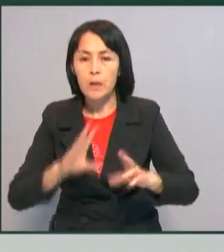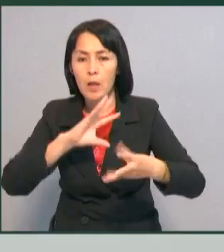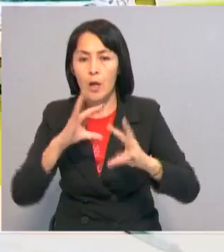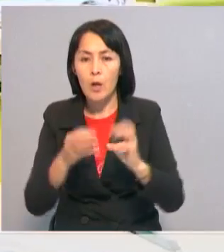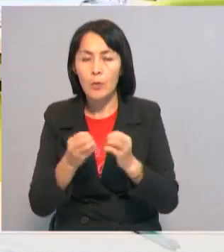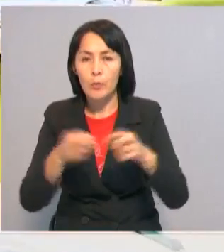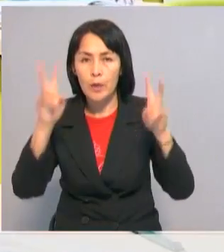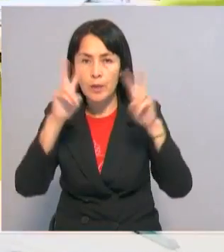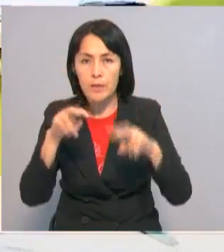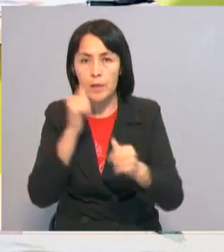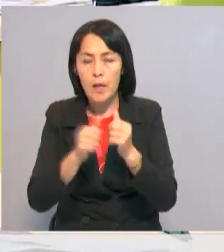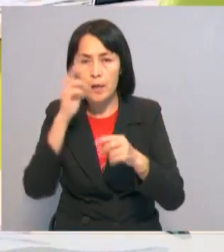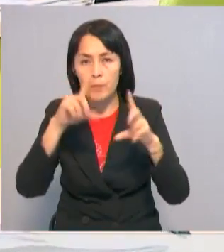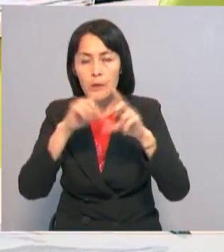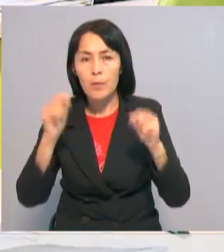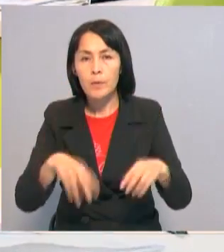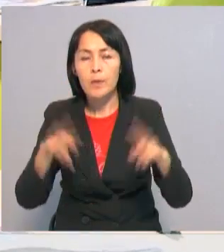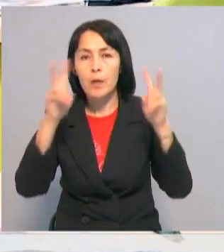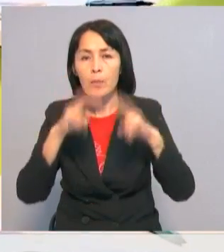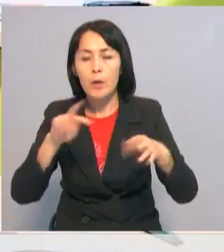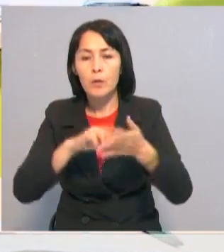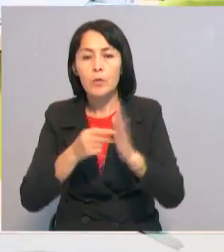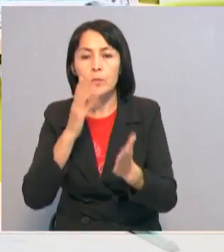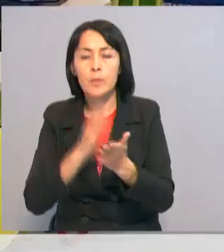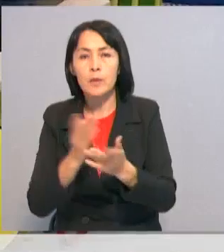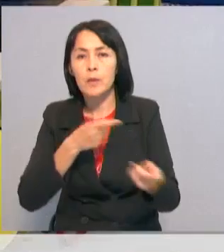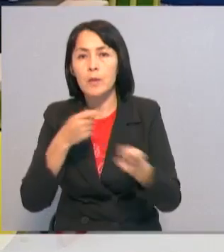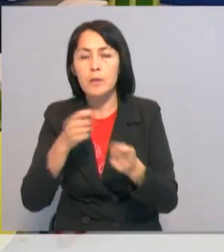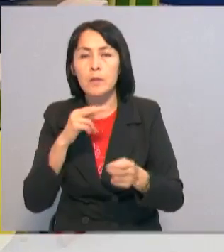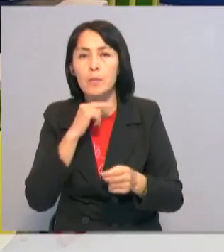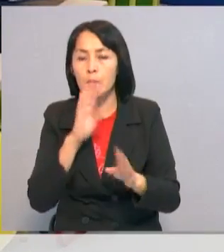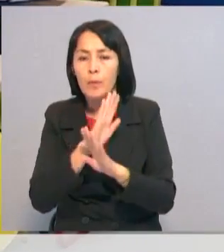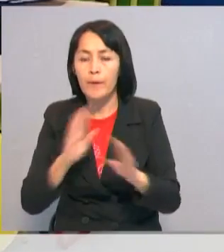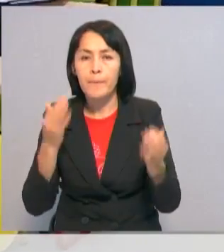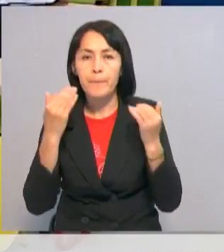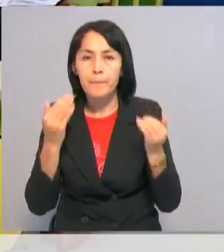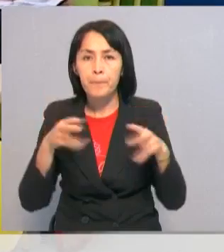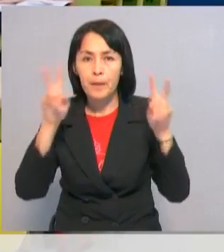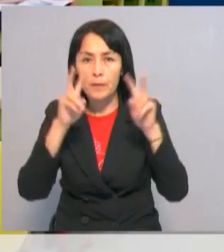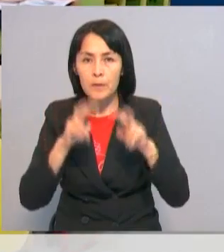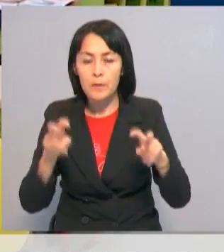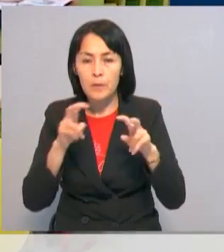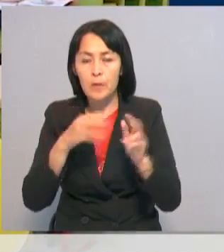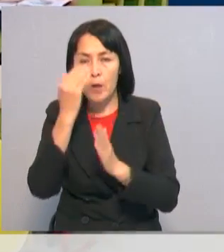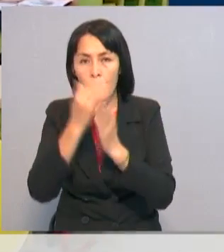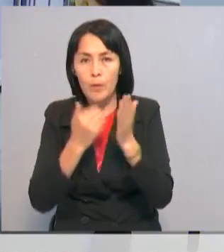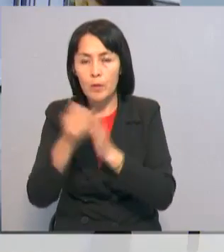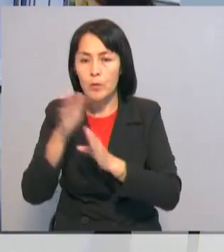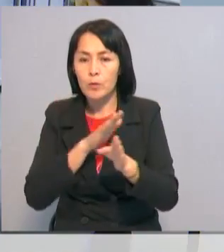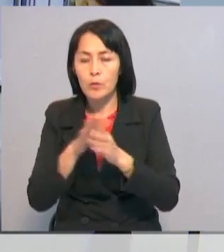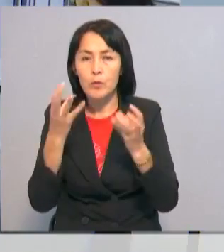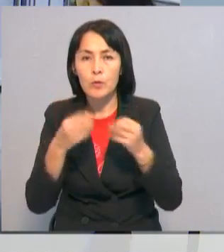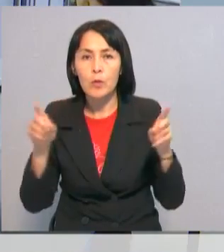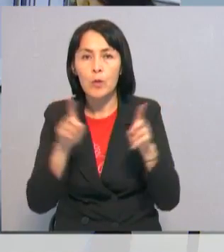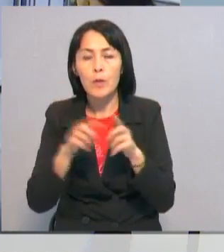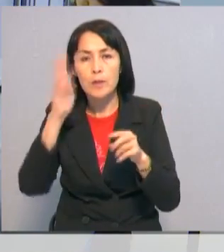Оны тексеретін әр мектепте бақылау жоспарлары бар. Басқармада бақылау болмағанымен зерделеу және мониторинг жүргізіледі.